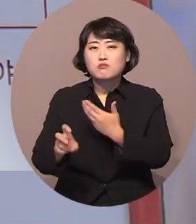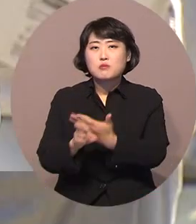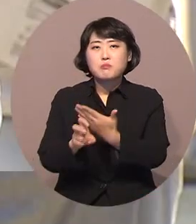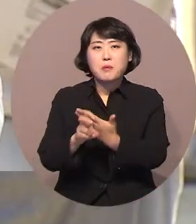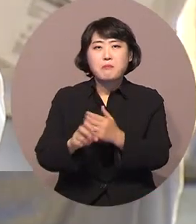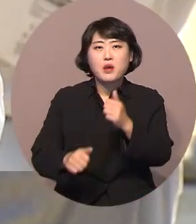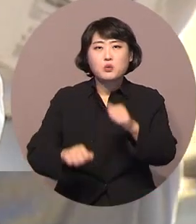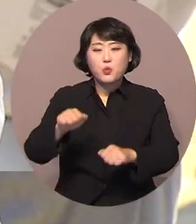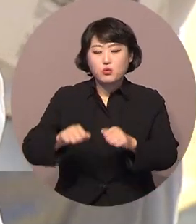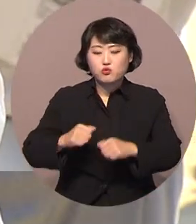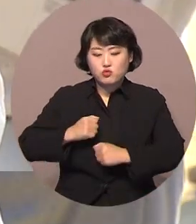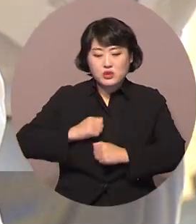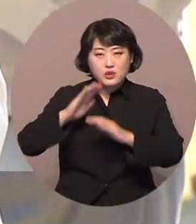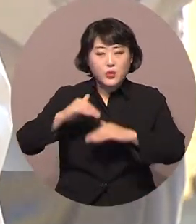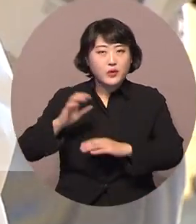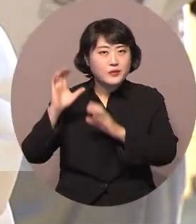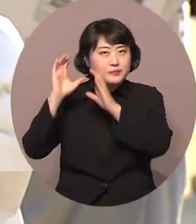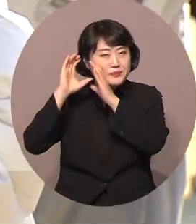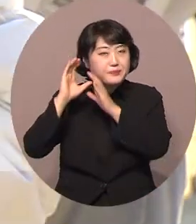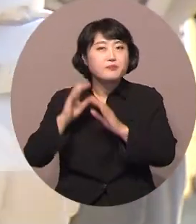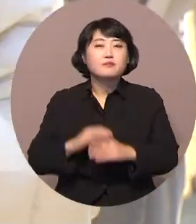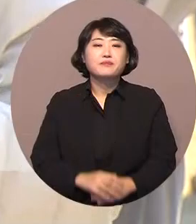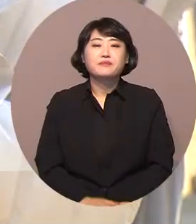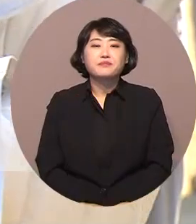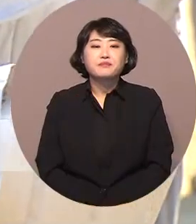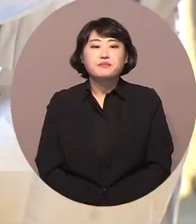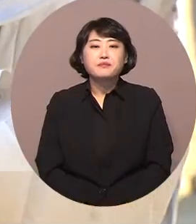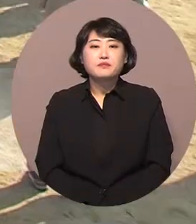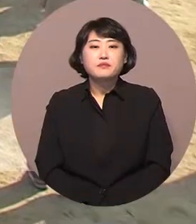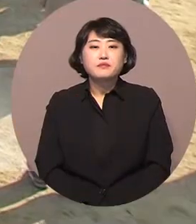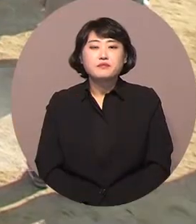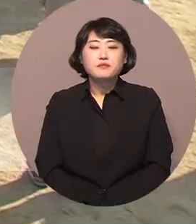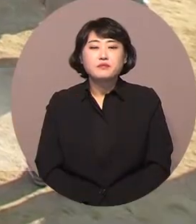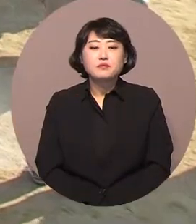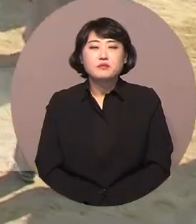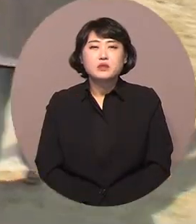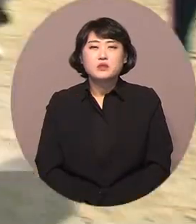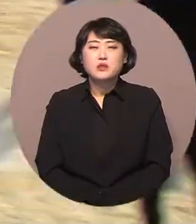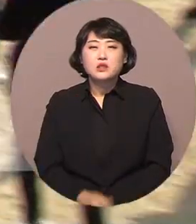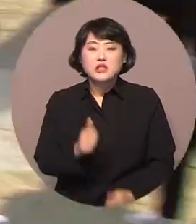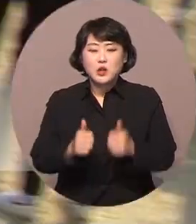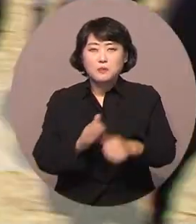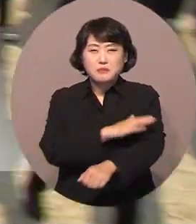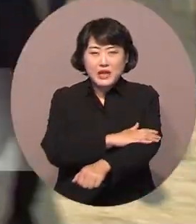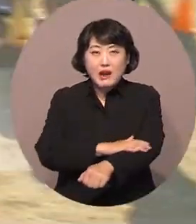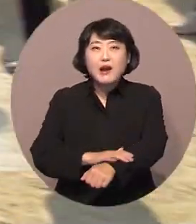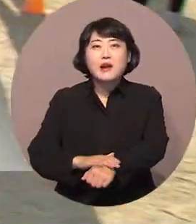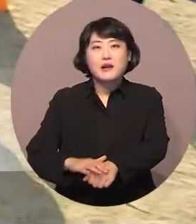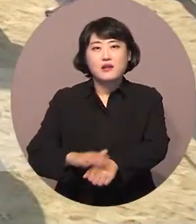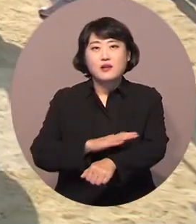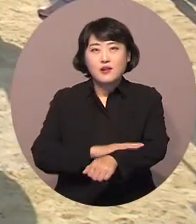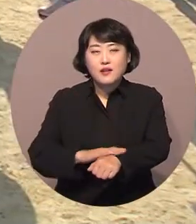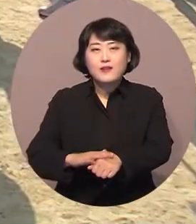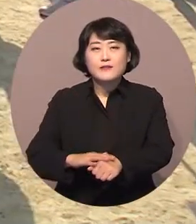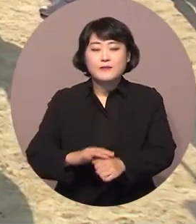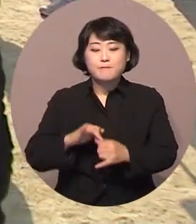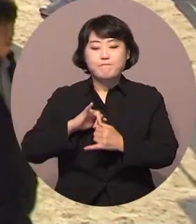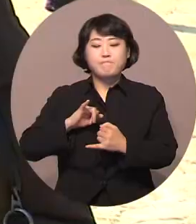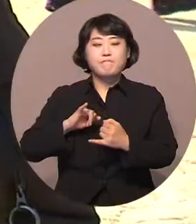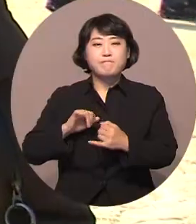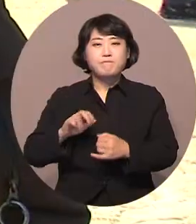간주할 주의사항도 주의 깊게 듣습니다. 수험생들은 실력을 마음껏 발휘하겠다며 선전을